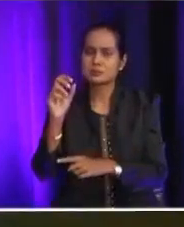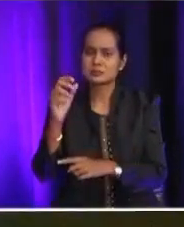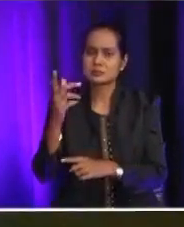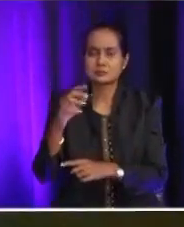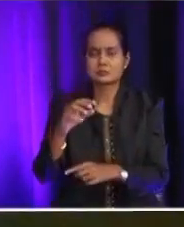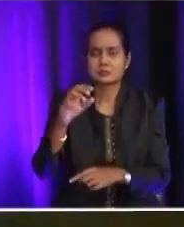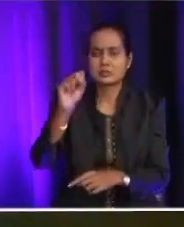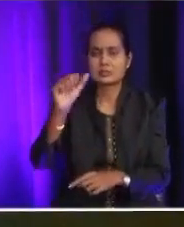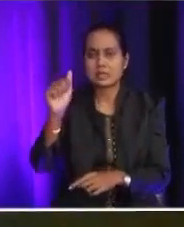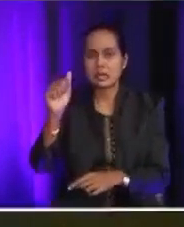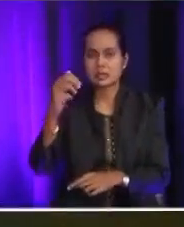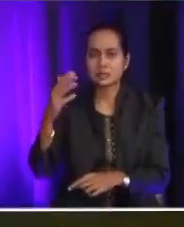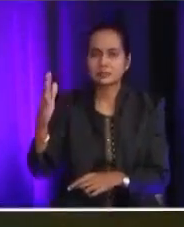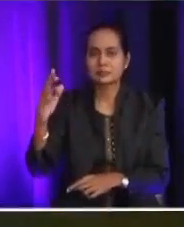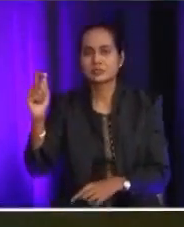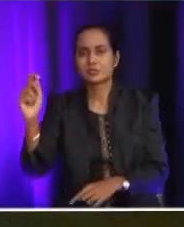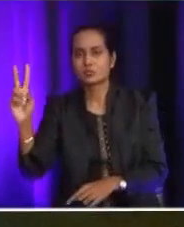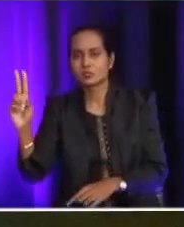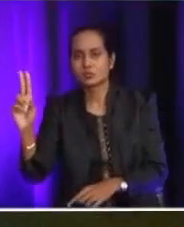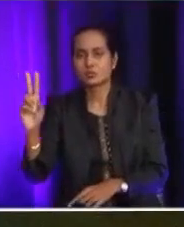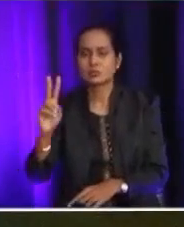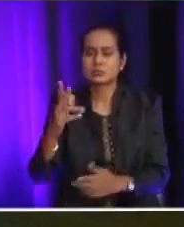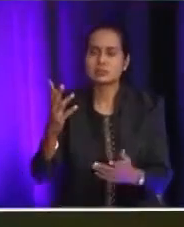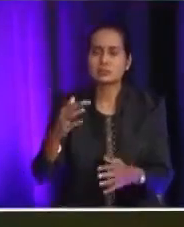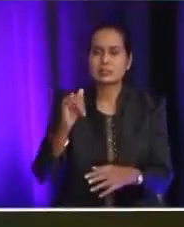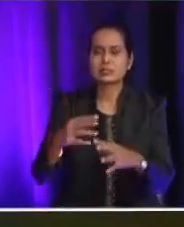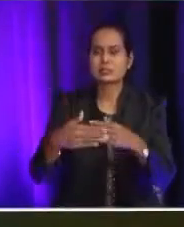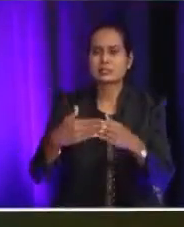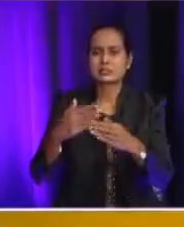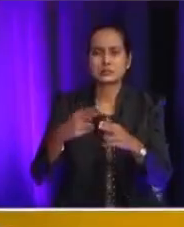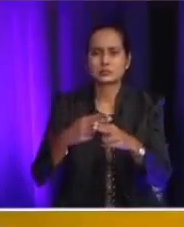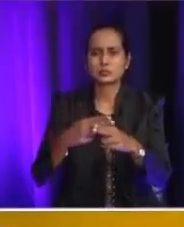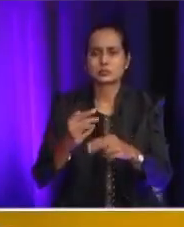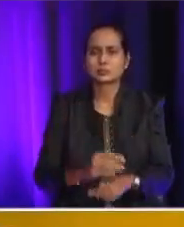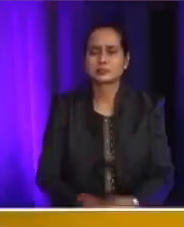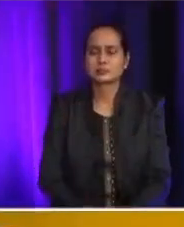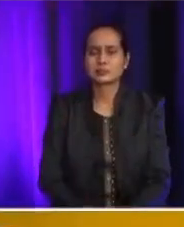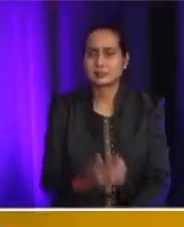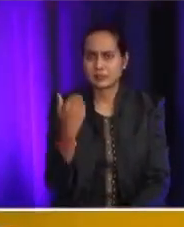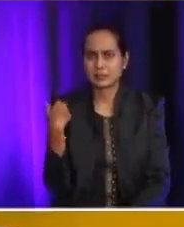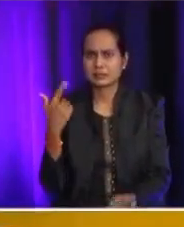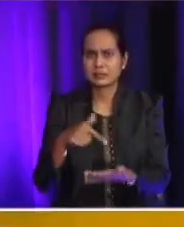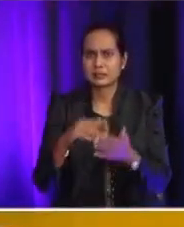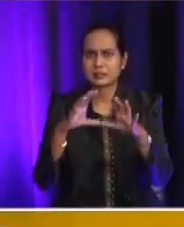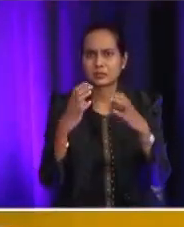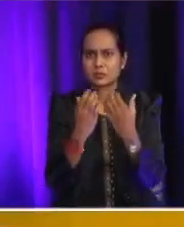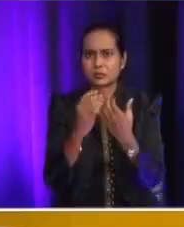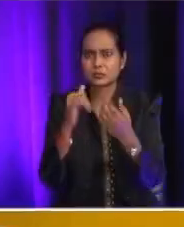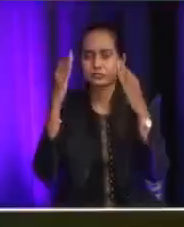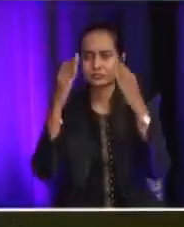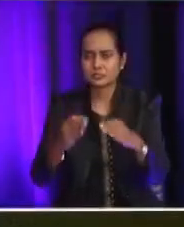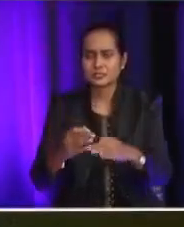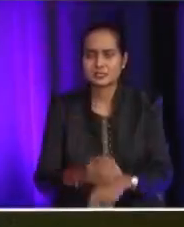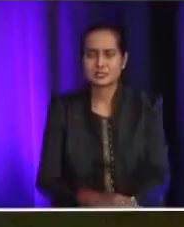Suka makan. Nampak? Itulah di peringkat tadika kan? Baiklah, ada tak lagi kelompok manakah lagi yang